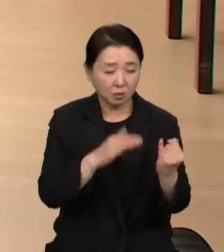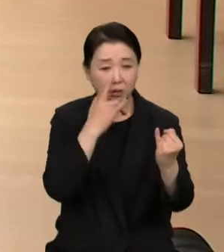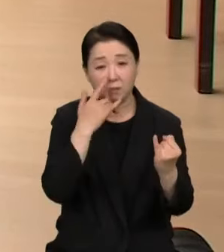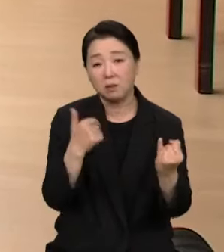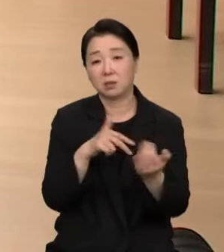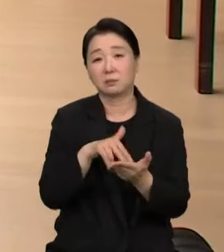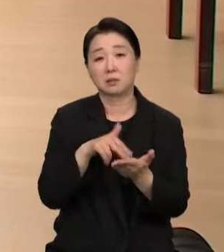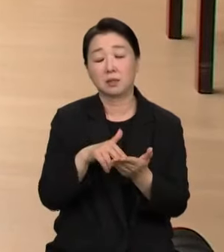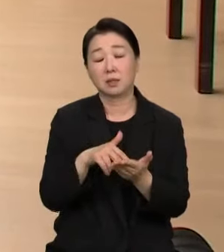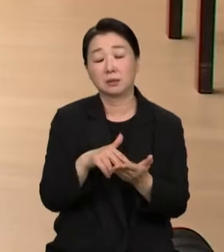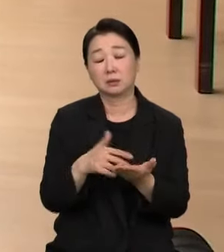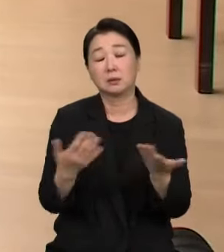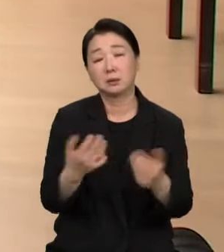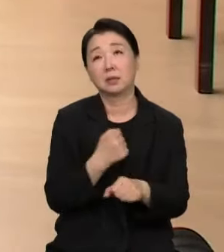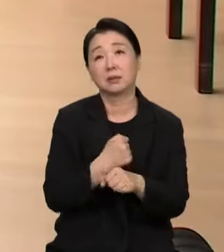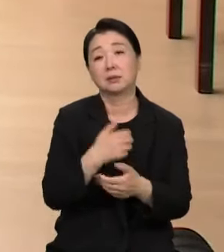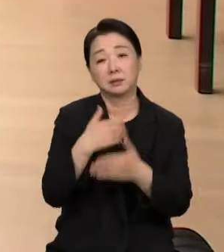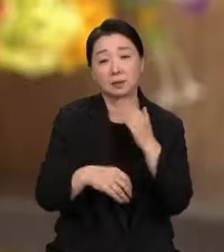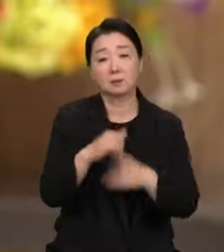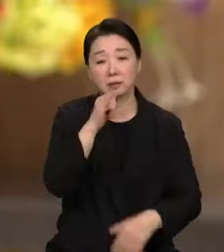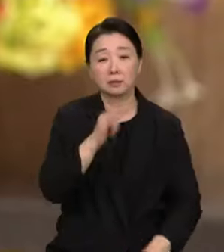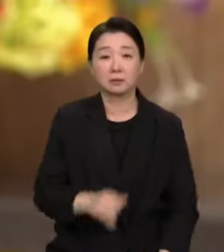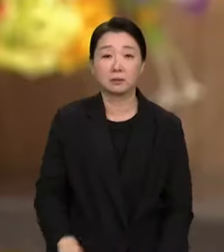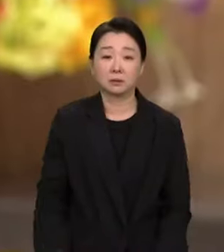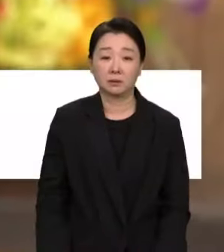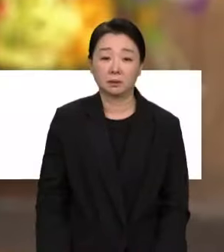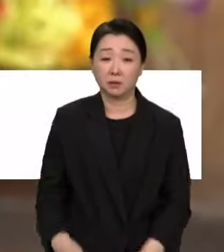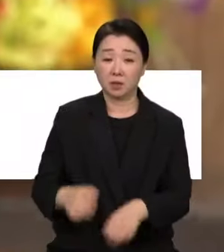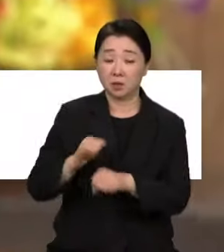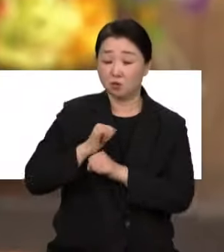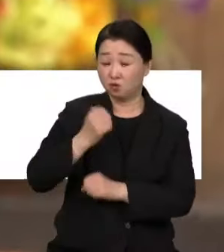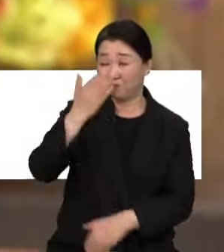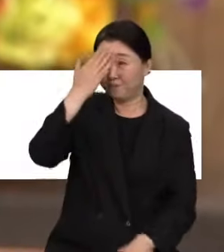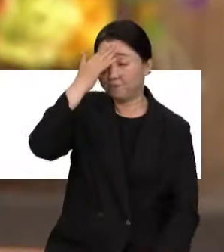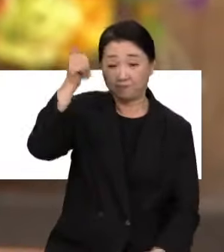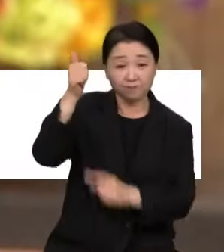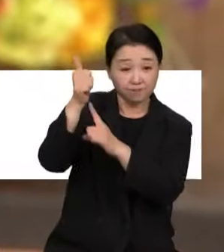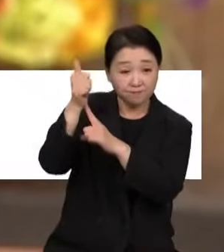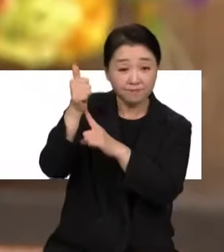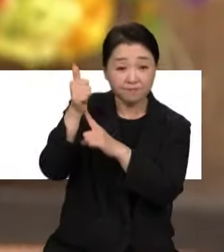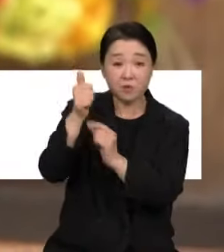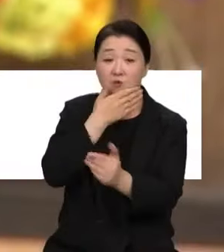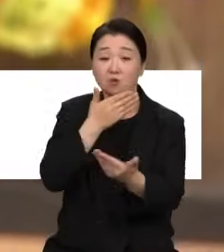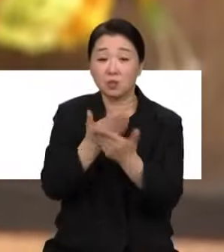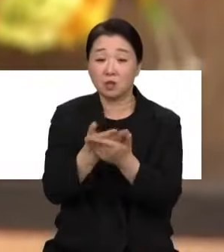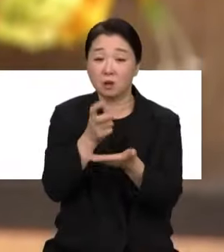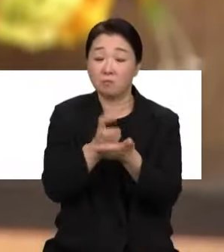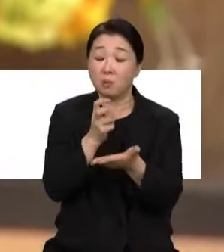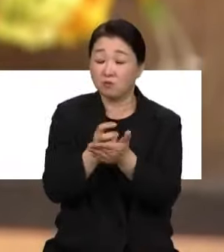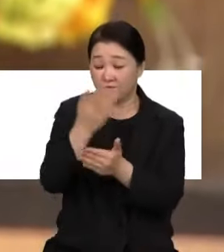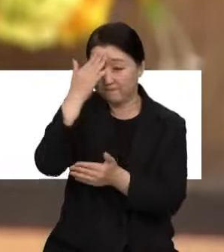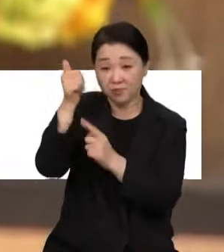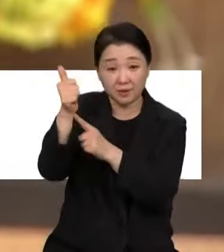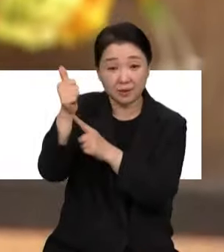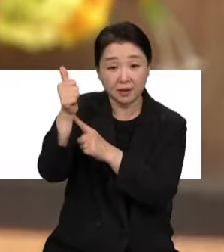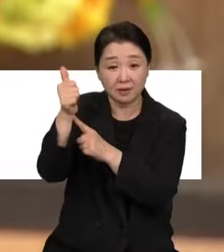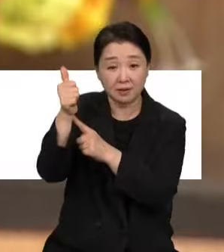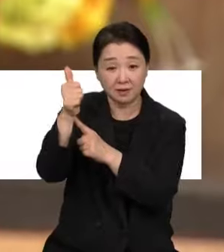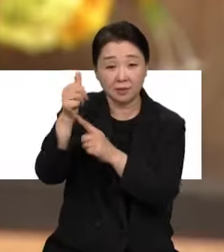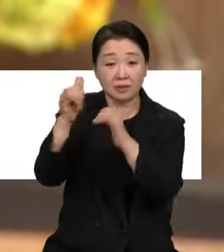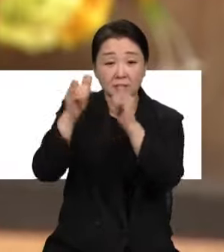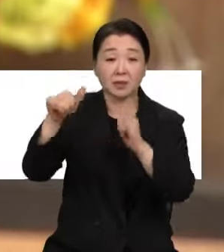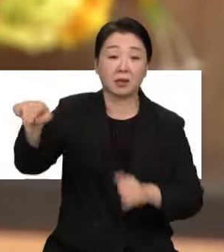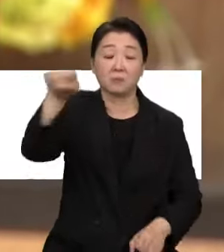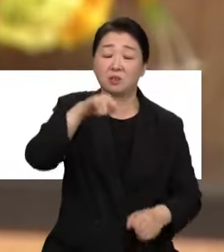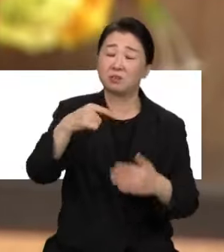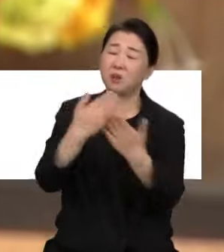아버지는 할 일이 남아있다고 합니다. 군 수뇌부, 그다음에 이제 군 법률 수뇌부, 이런 군